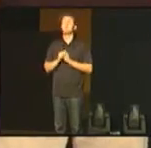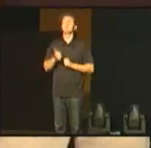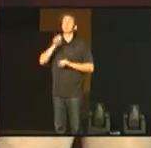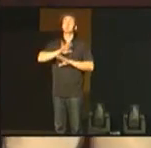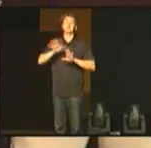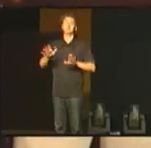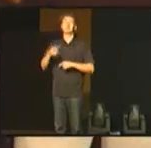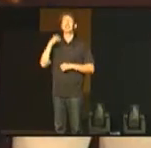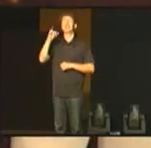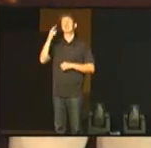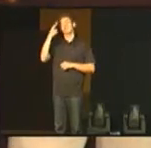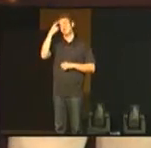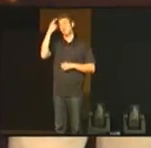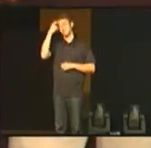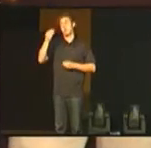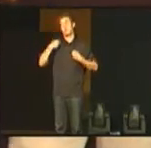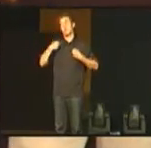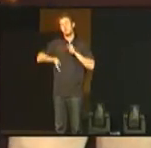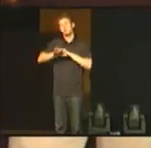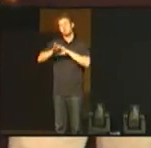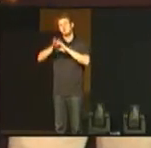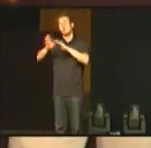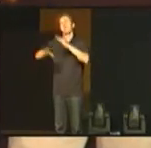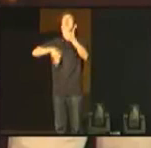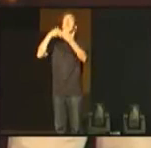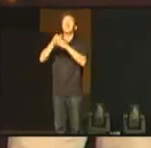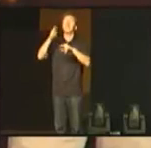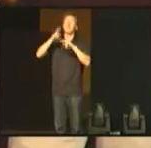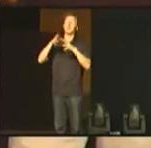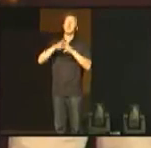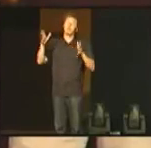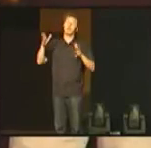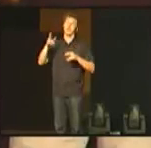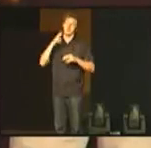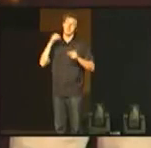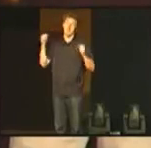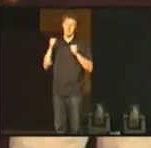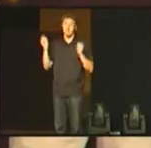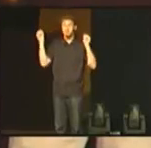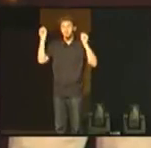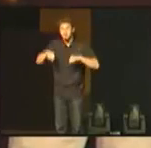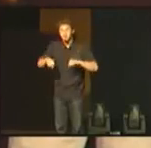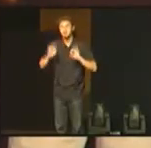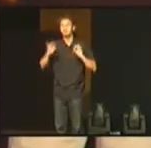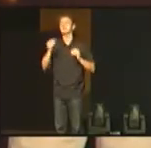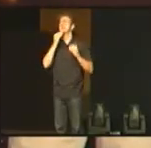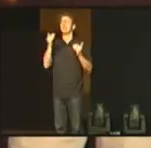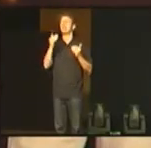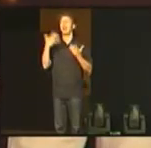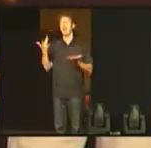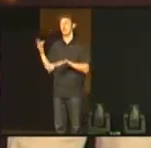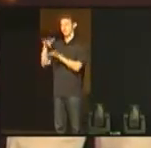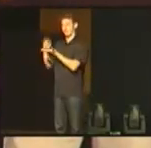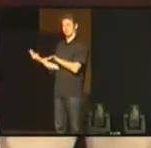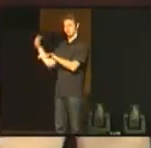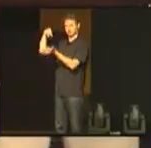puguem recordar i anar-la vivint fins que arribi la festa major d'hivern, que també intentarem que sigui del vostre gust. Moltes gràcies i amb tots vosaltres us